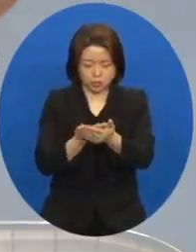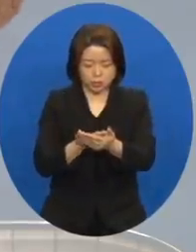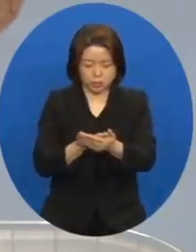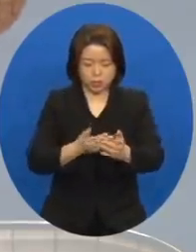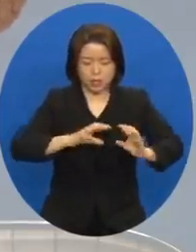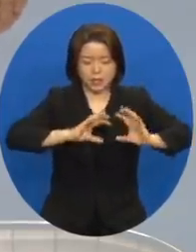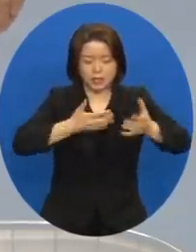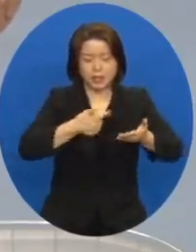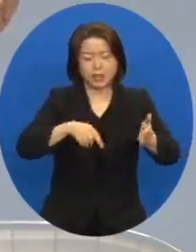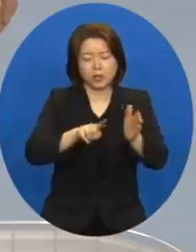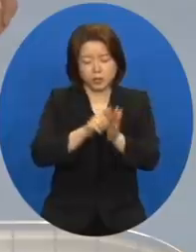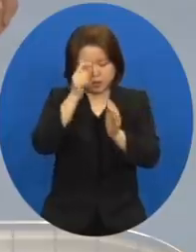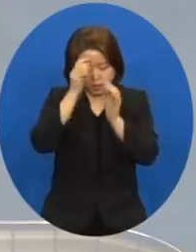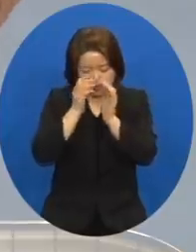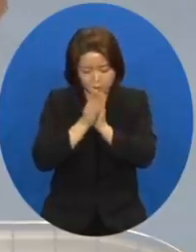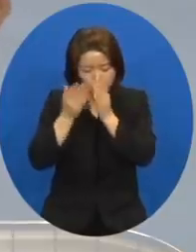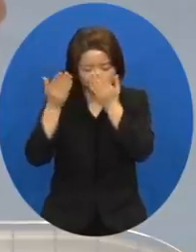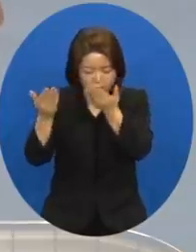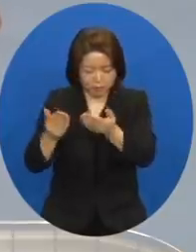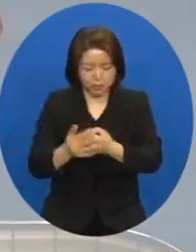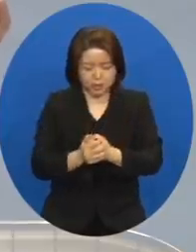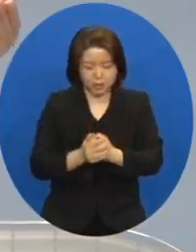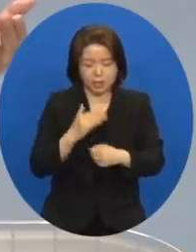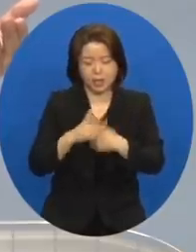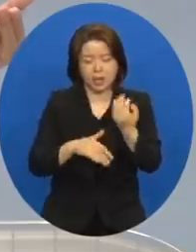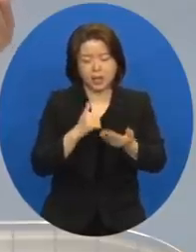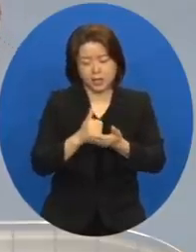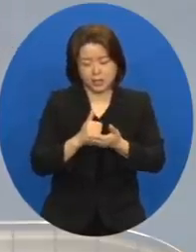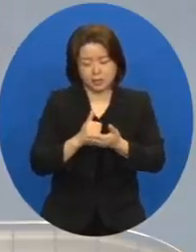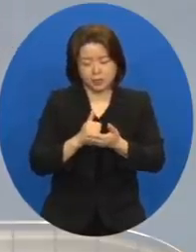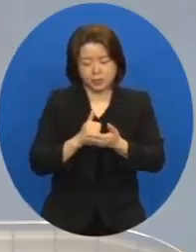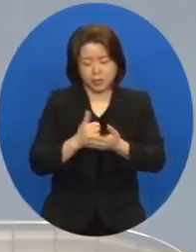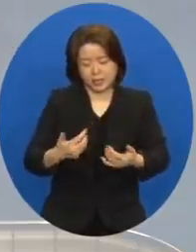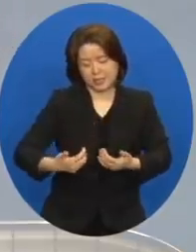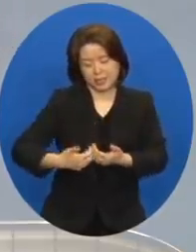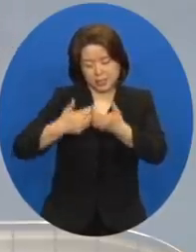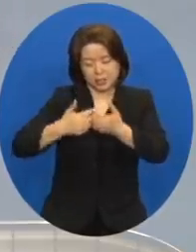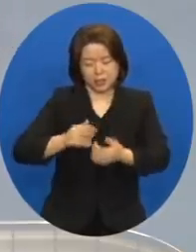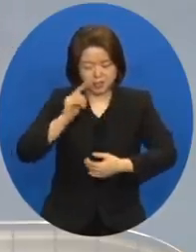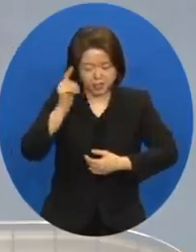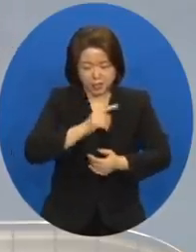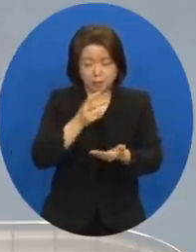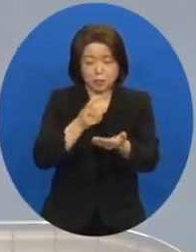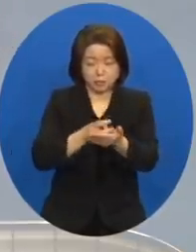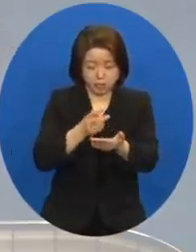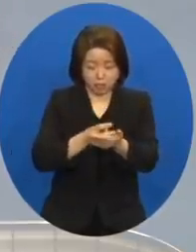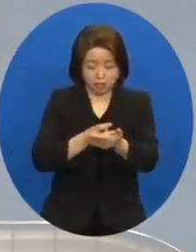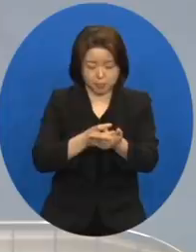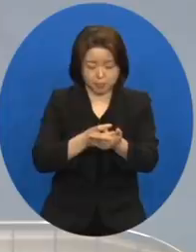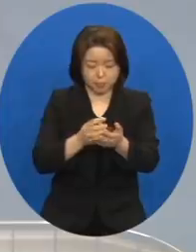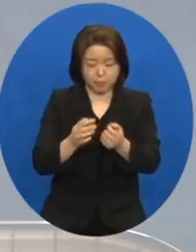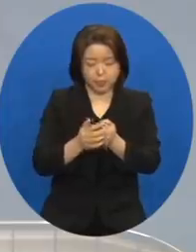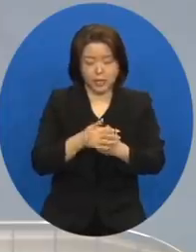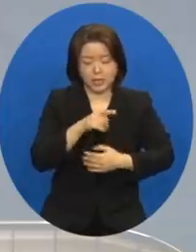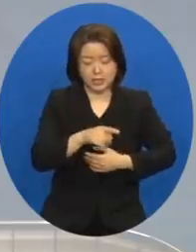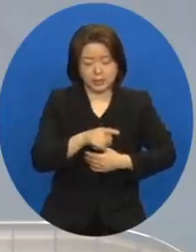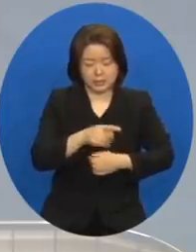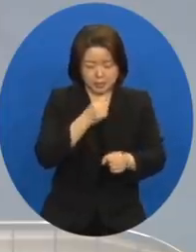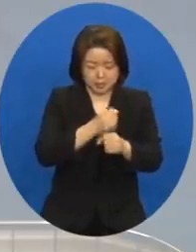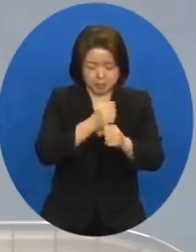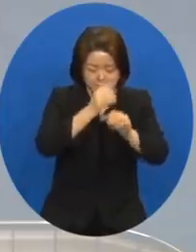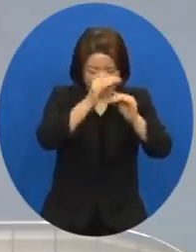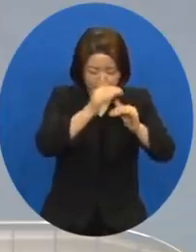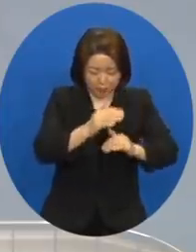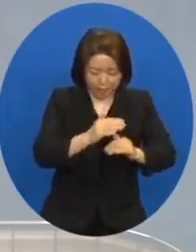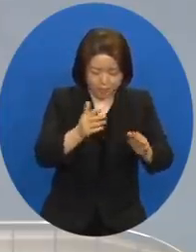나라를 위해 기도합니다 하나님 하나님을 대적하는 악한 법이 그 재정 과정에서 패기